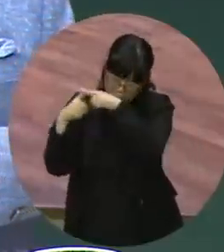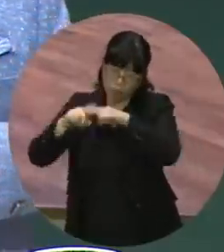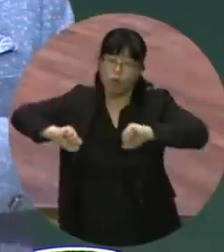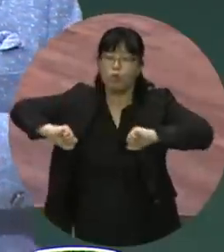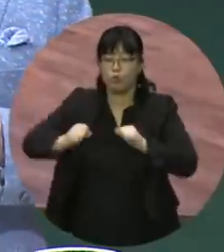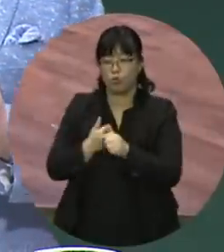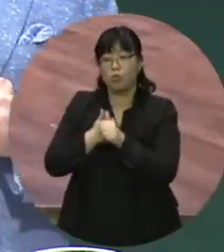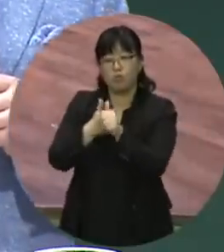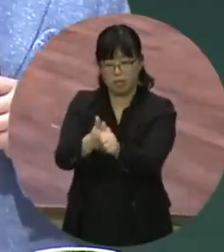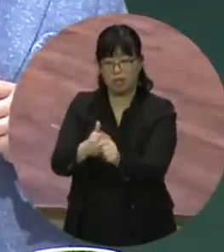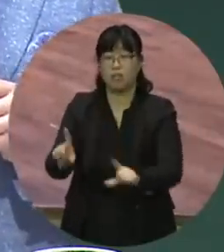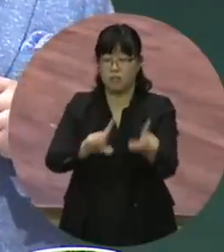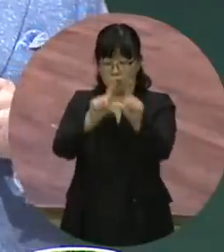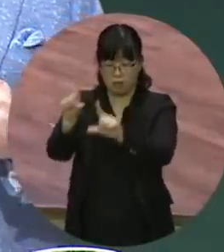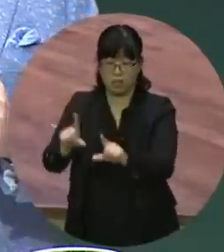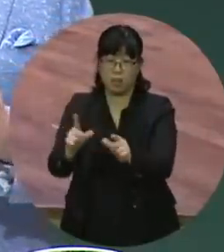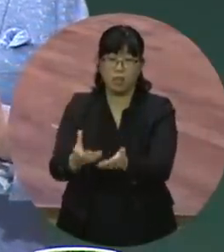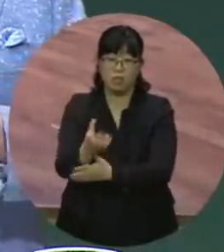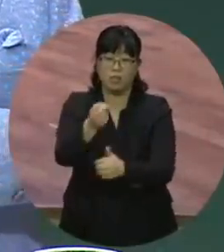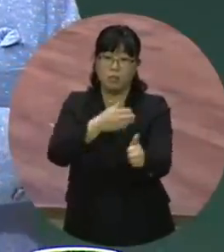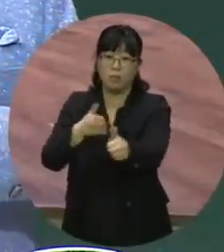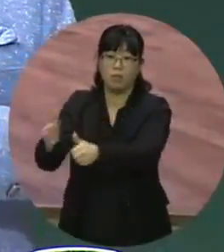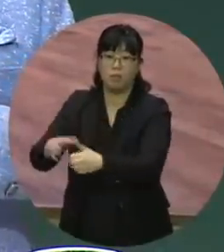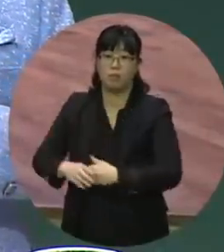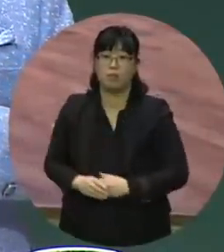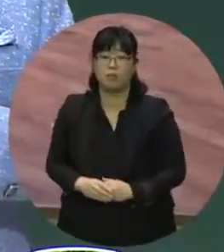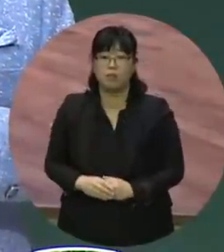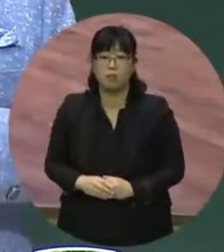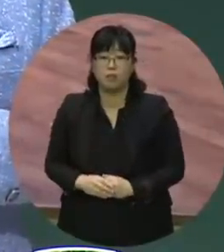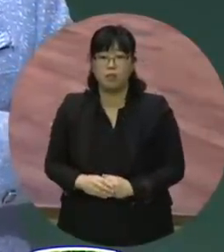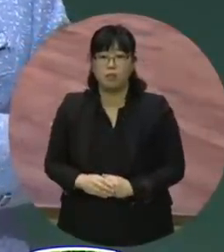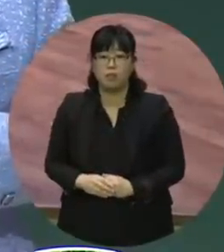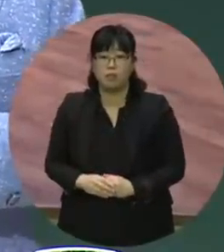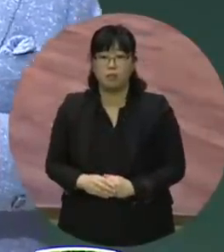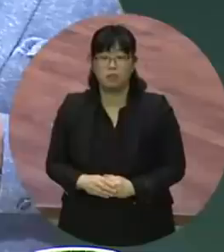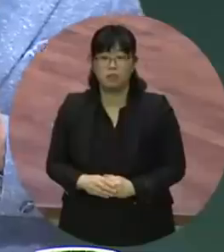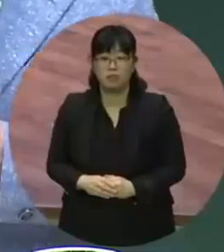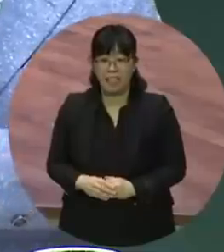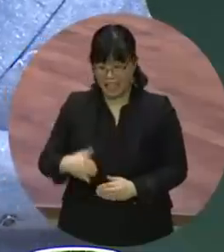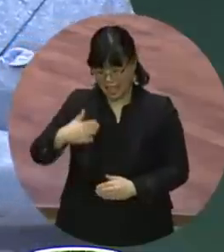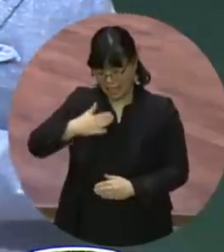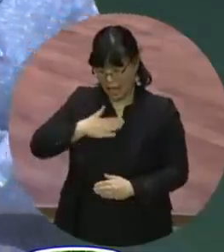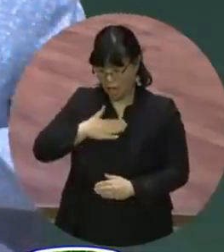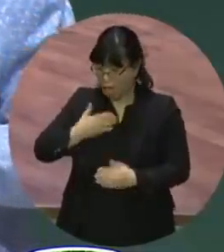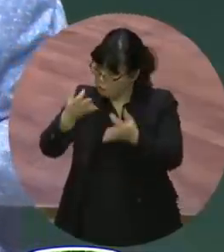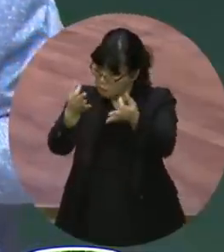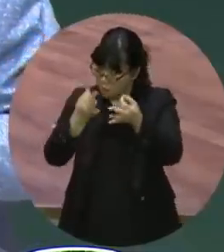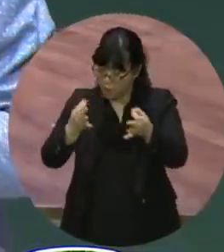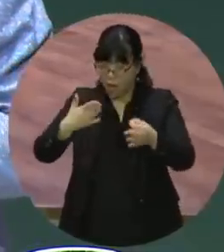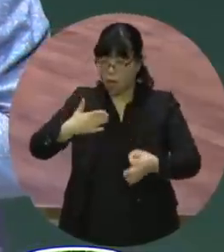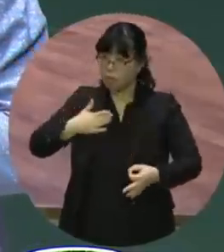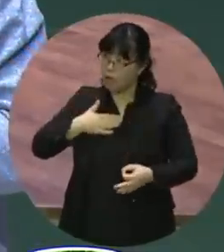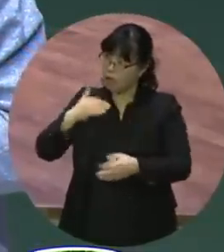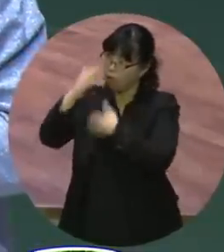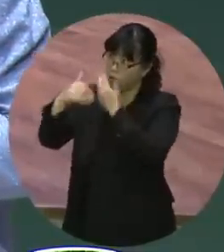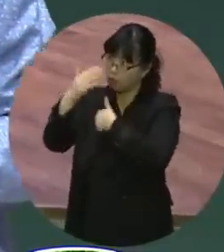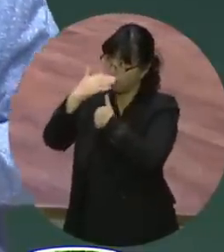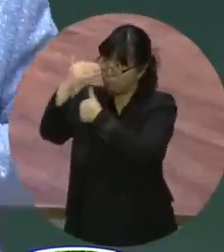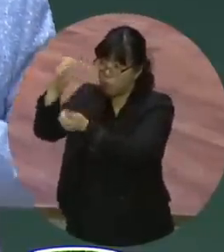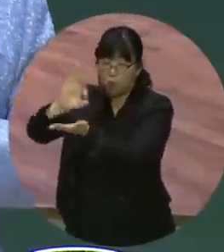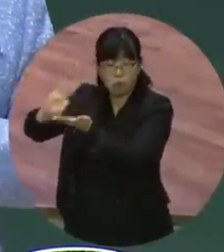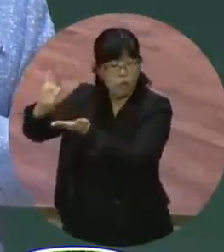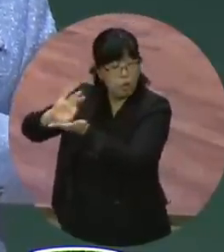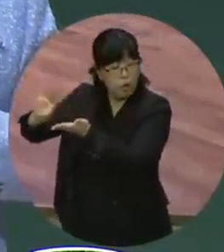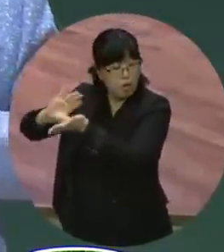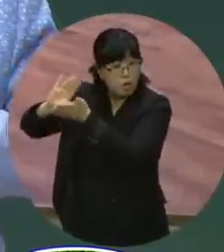왜가? 저는 하나님이 사용하실 때, 하나님이 치료하시고, 하나님이 사용하실 때 몸된 교회를 위해서